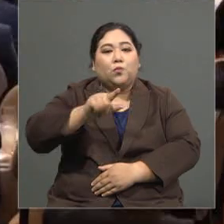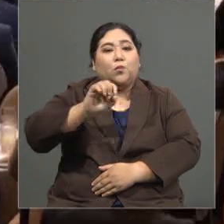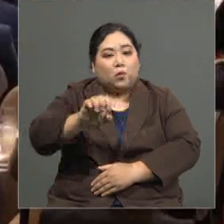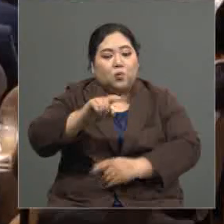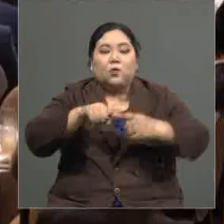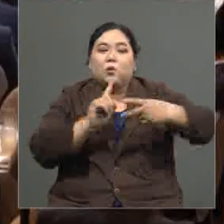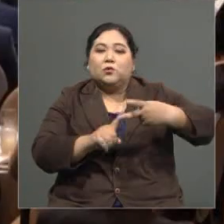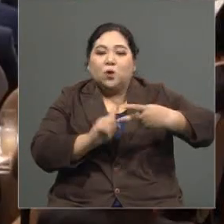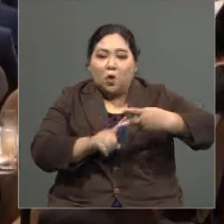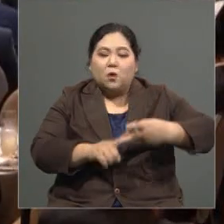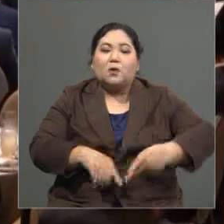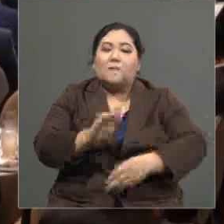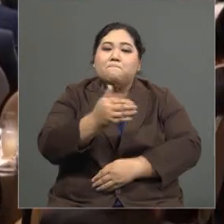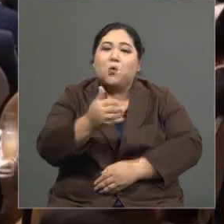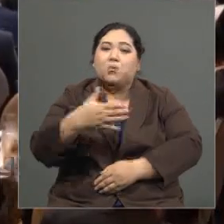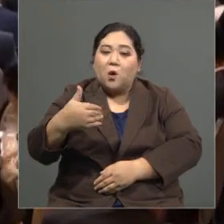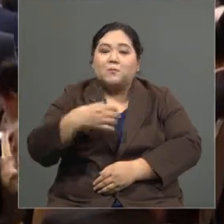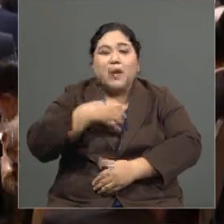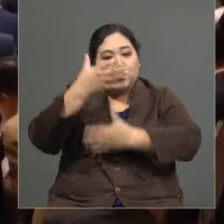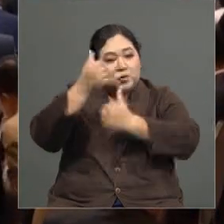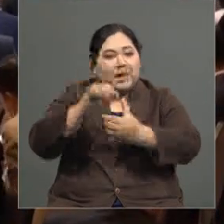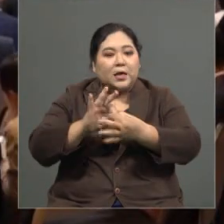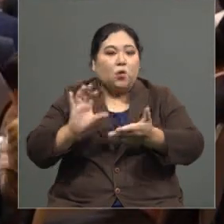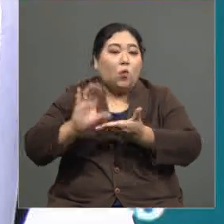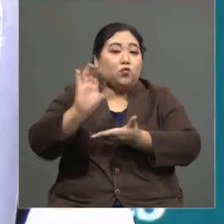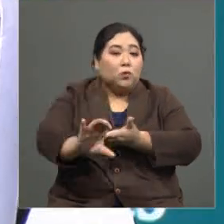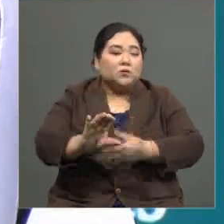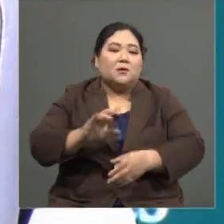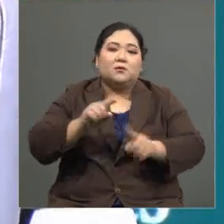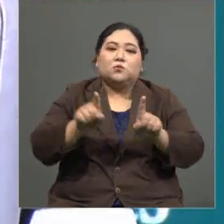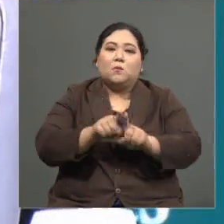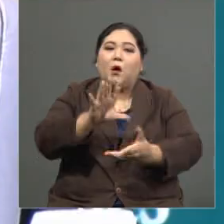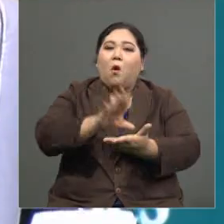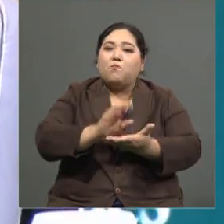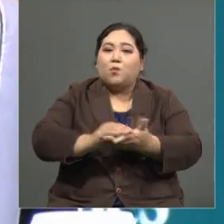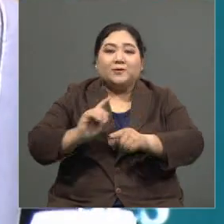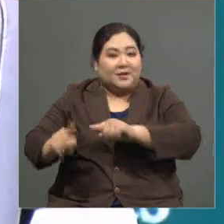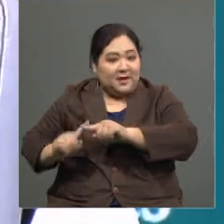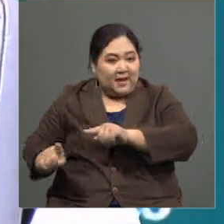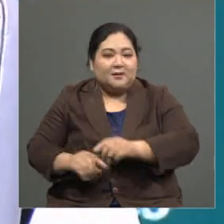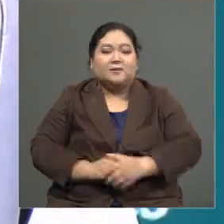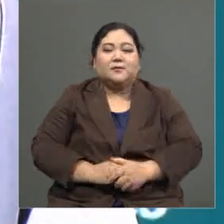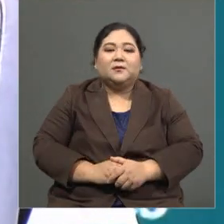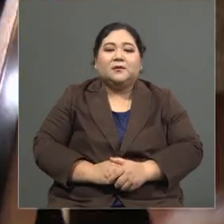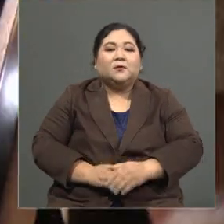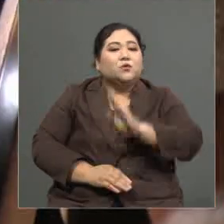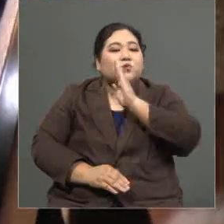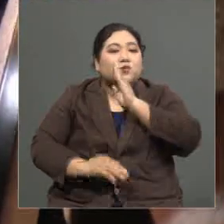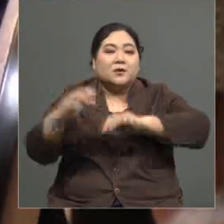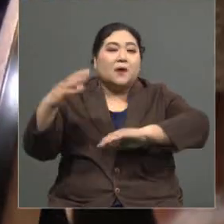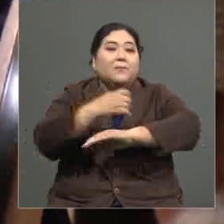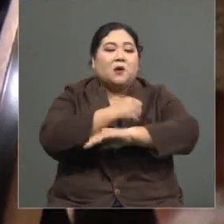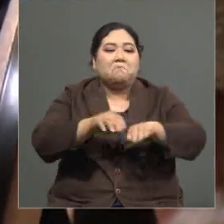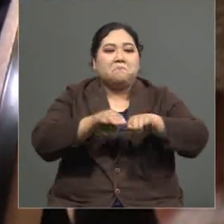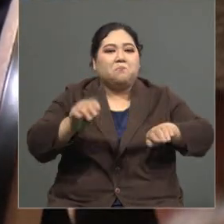Dataซึ่งจะช่วยให้มีการสร้างงานสร้างรายได้ให้กับประเทศส่วนเรื่องการเมืองหากมีเสถียรภาพทุกอย่างก็จะดี